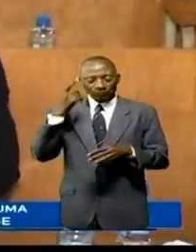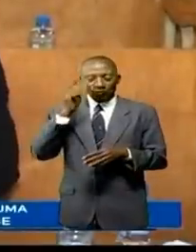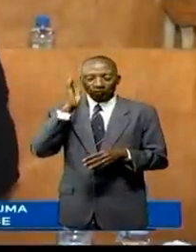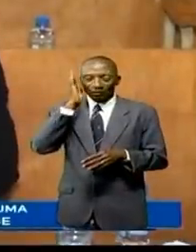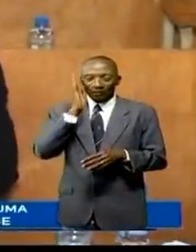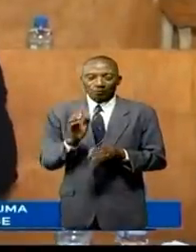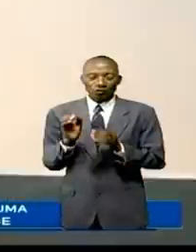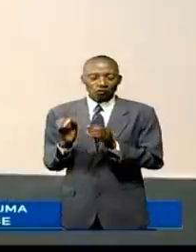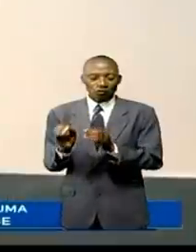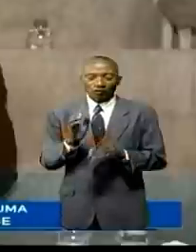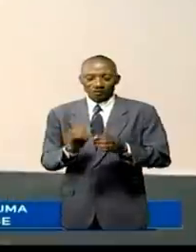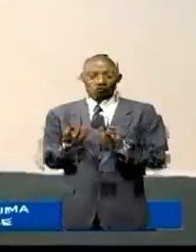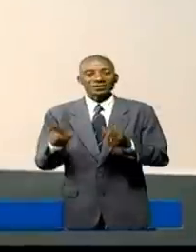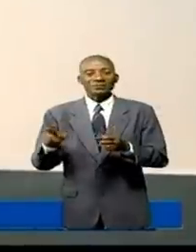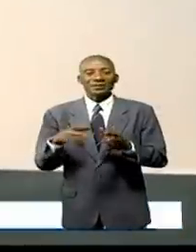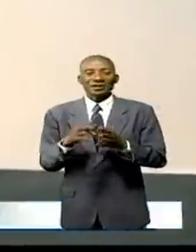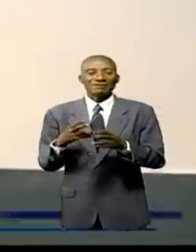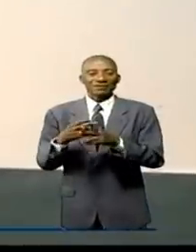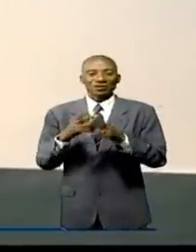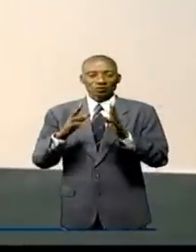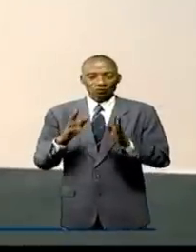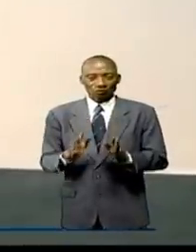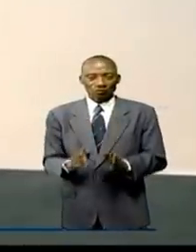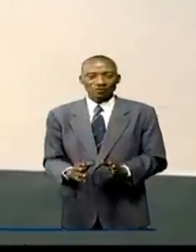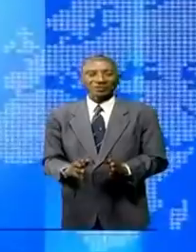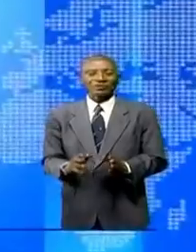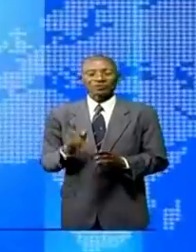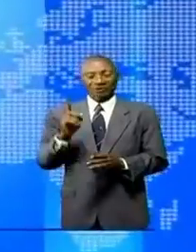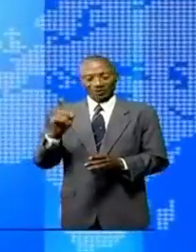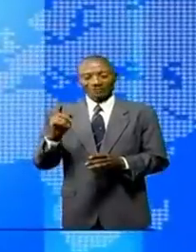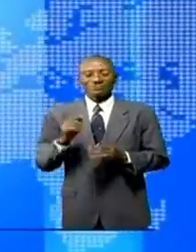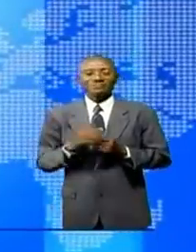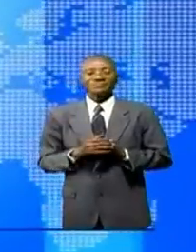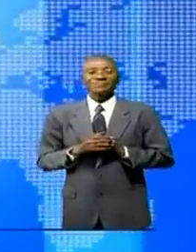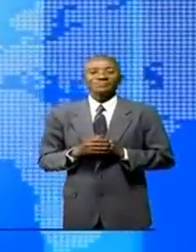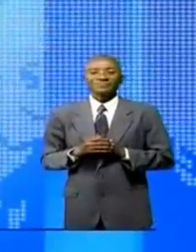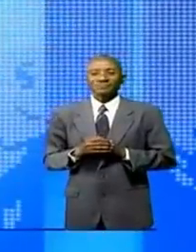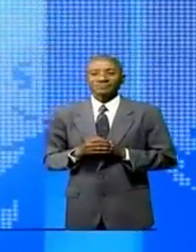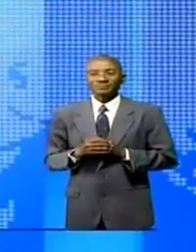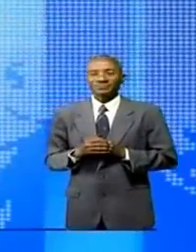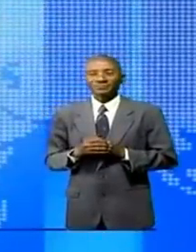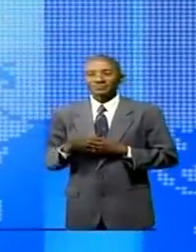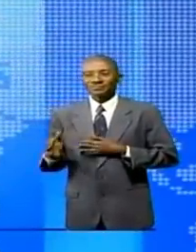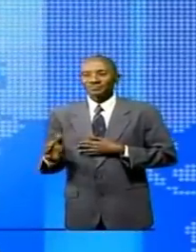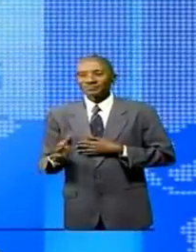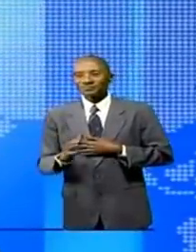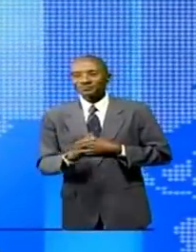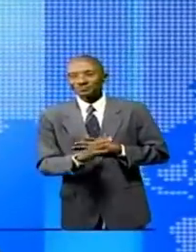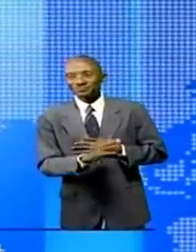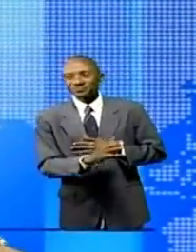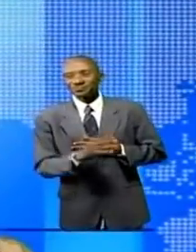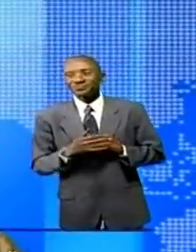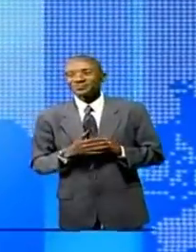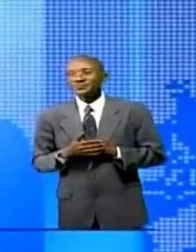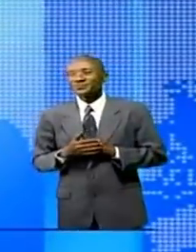est dirigée par le coordinateur Joël Waba. Présentation des résultats